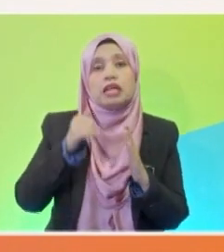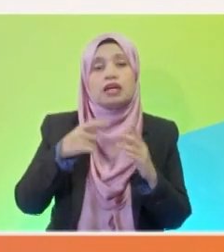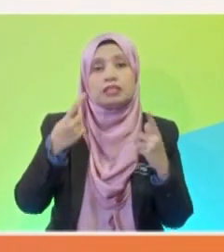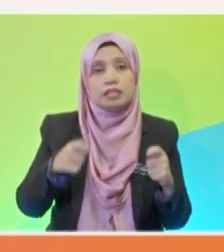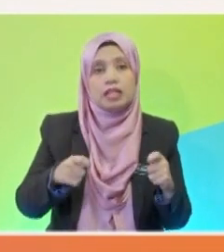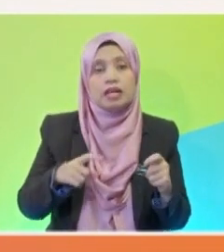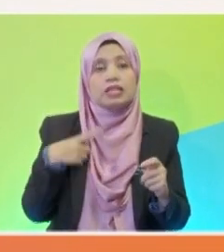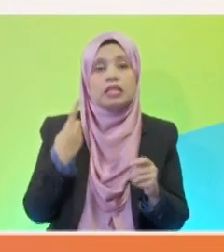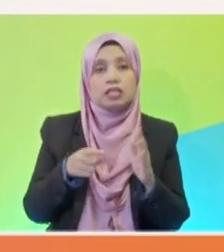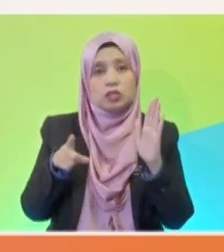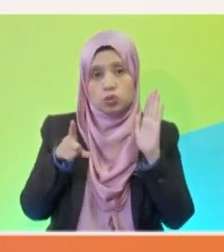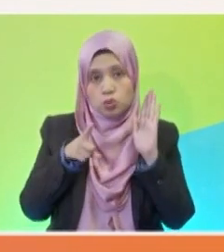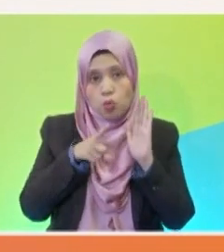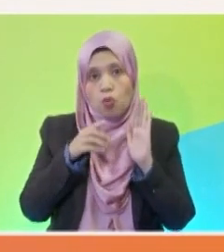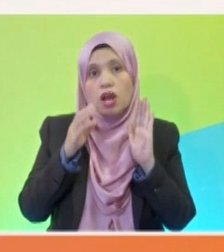dengan hutang lapuk tadi.